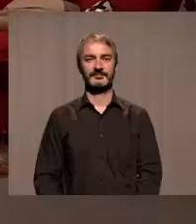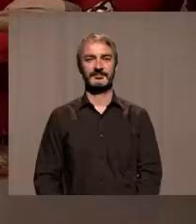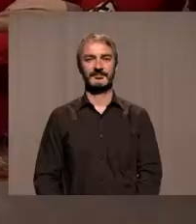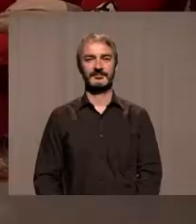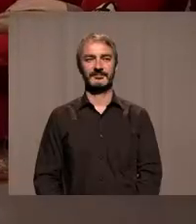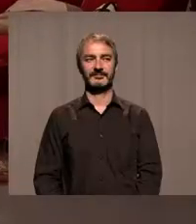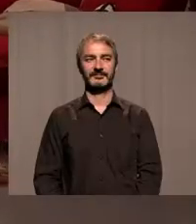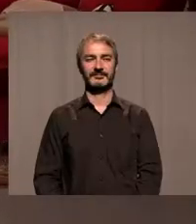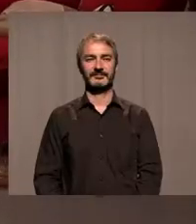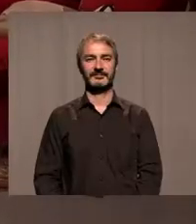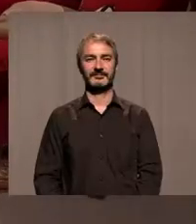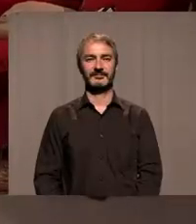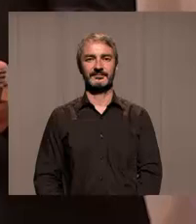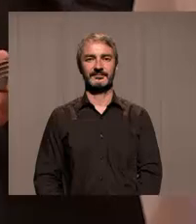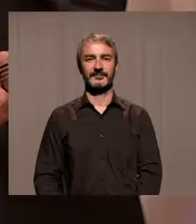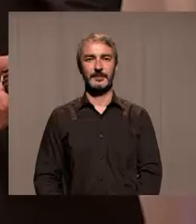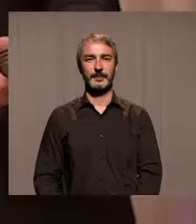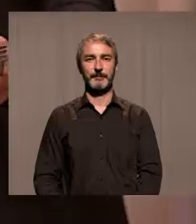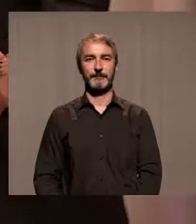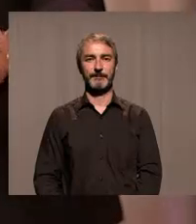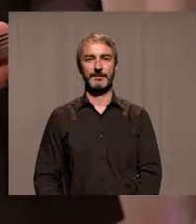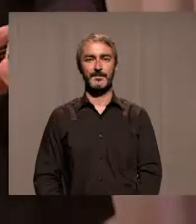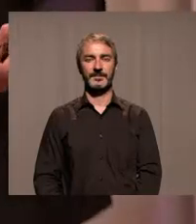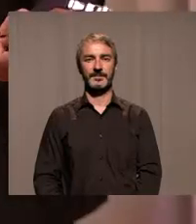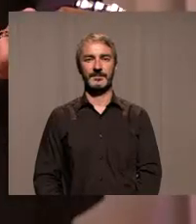les cançons. M'has convidat amb tot el cos.